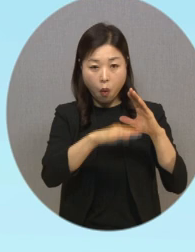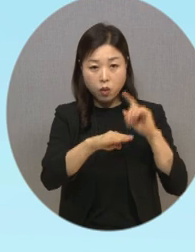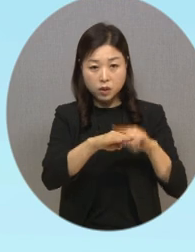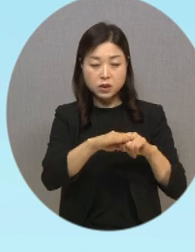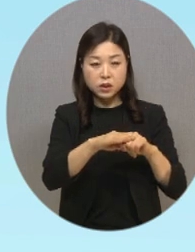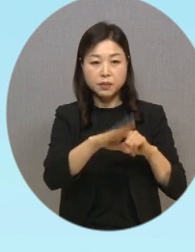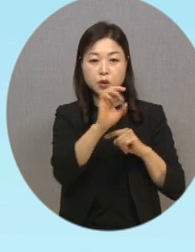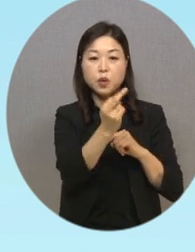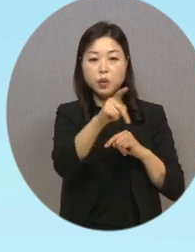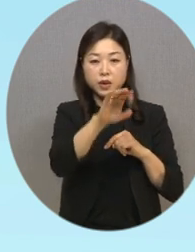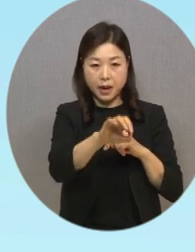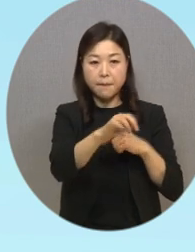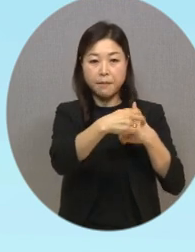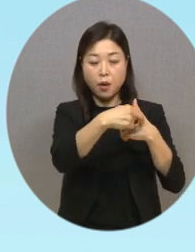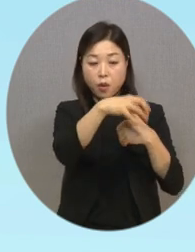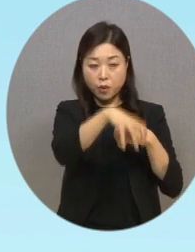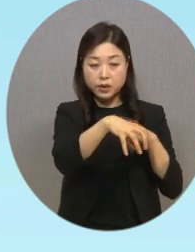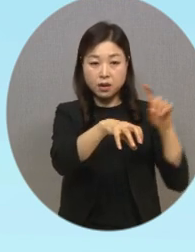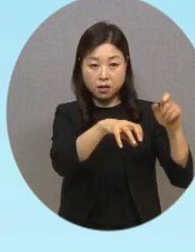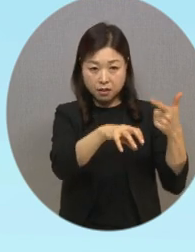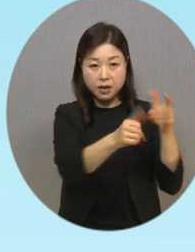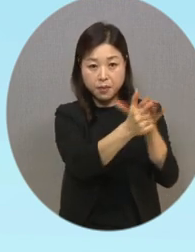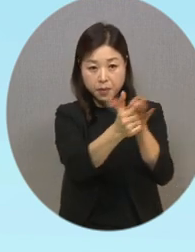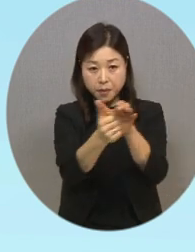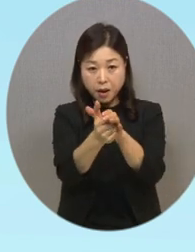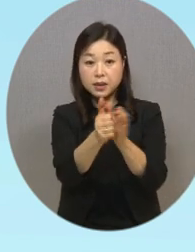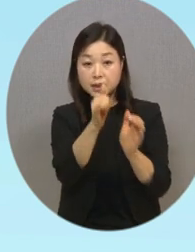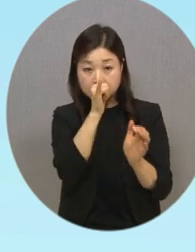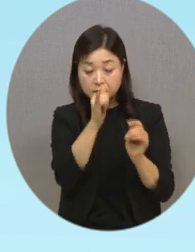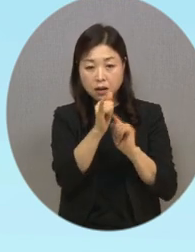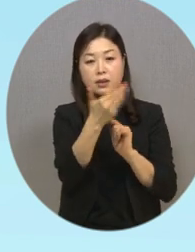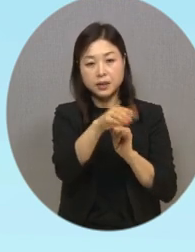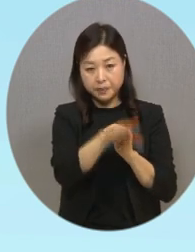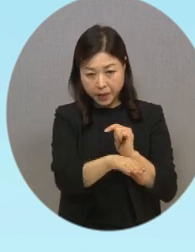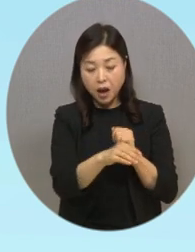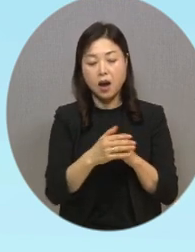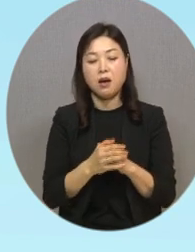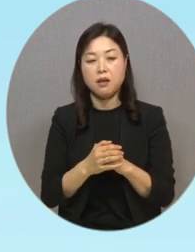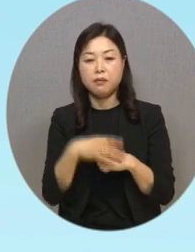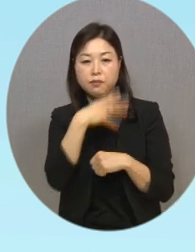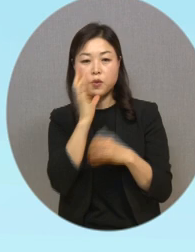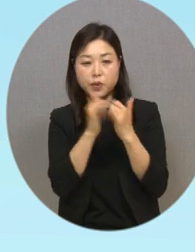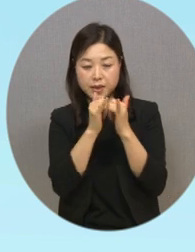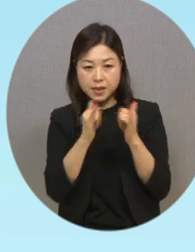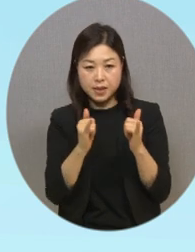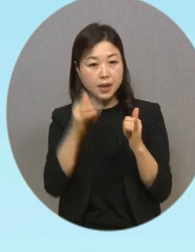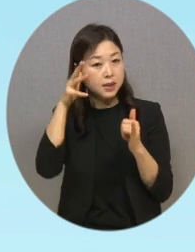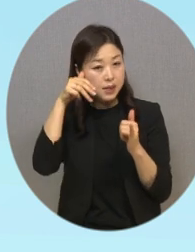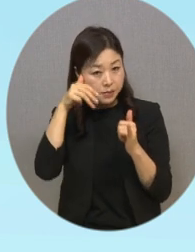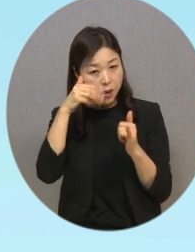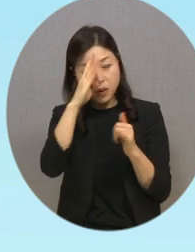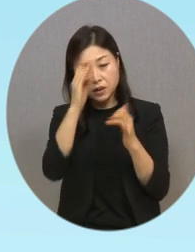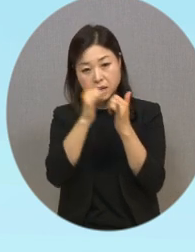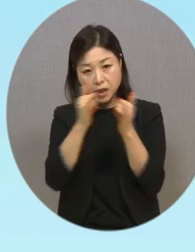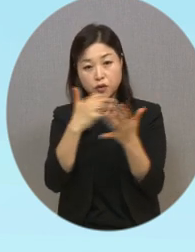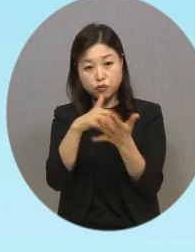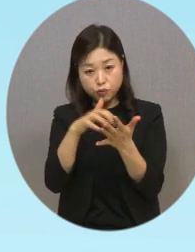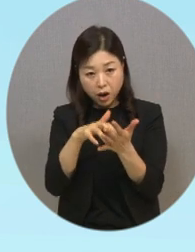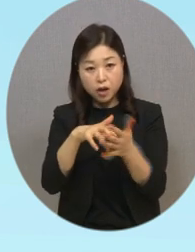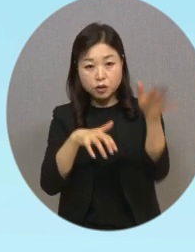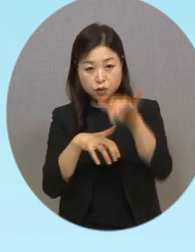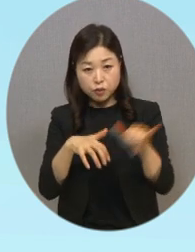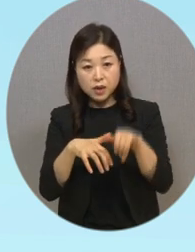총 16개 병원이 치매 안심 병원으로 지정받았다 반면 노인과 치매 환자 수가 전국의 40%